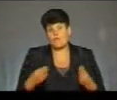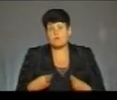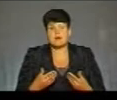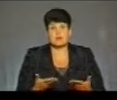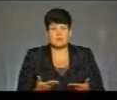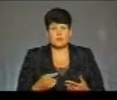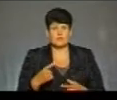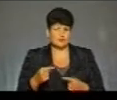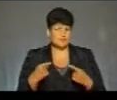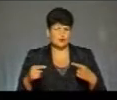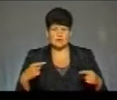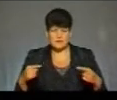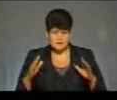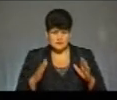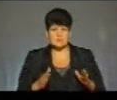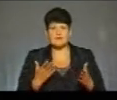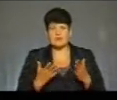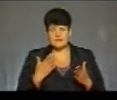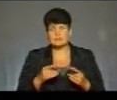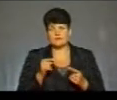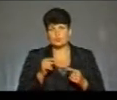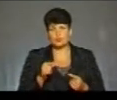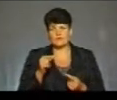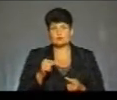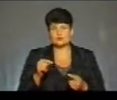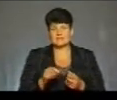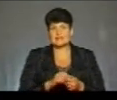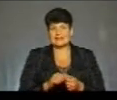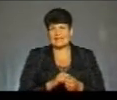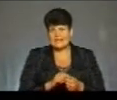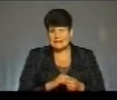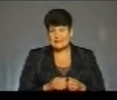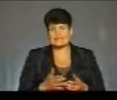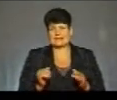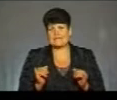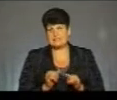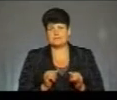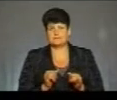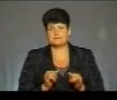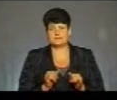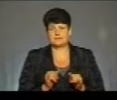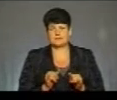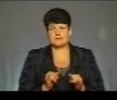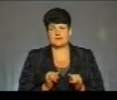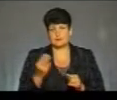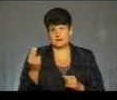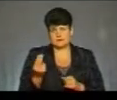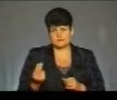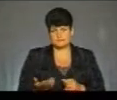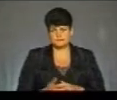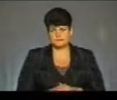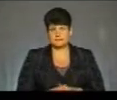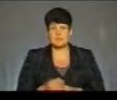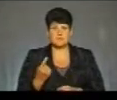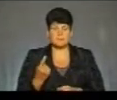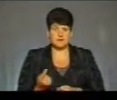хоча воно різноманітне, але відповідної тканини і певного забарвлення ця тканина. Це